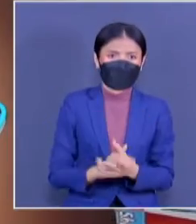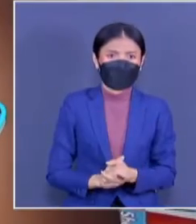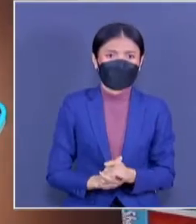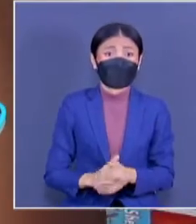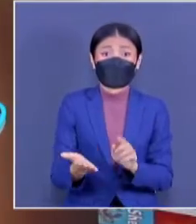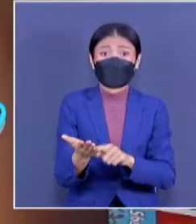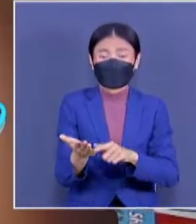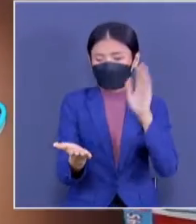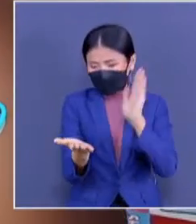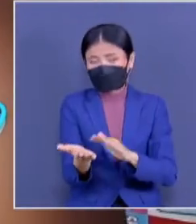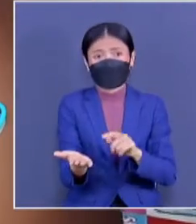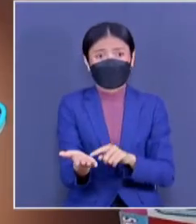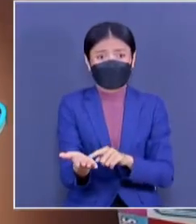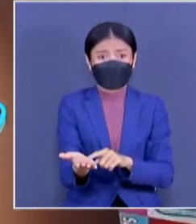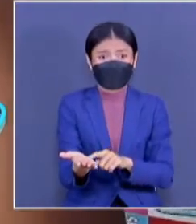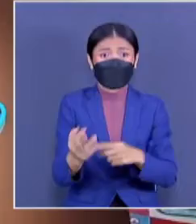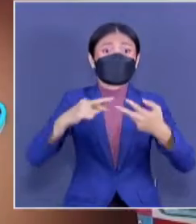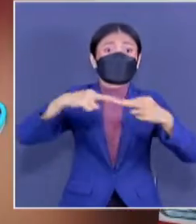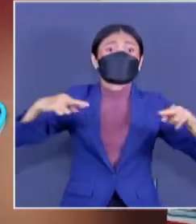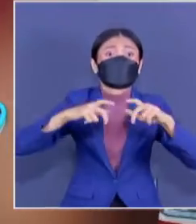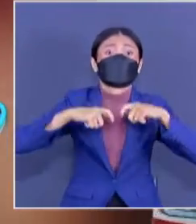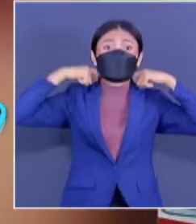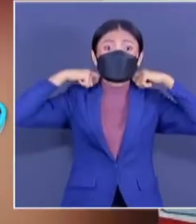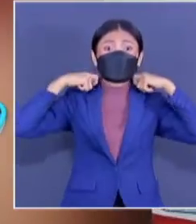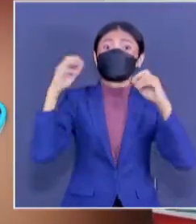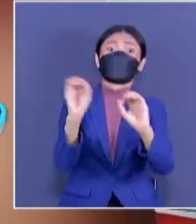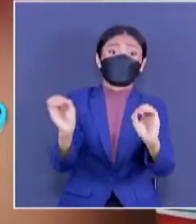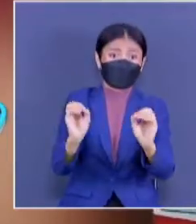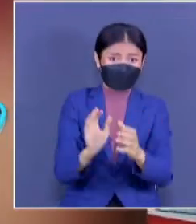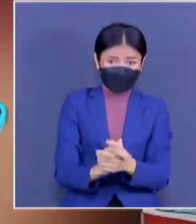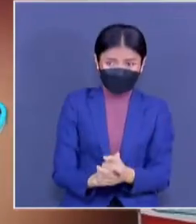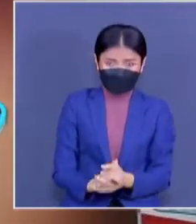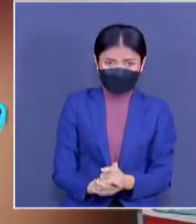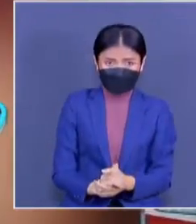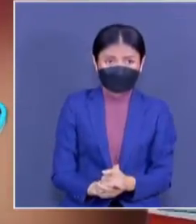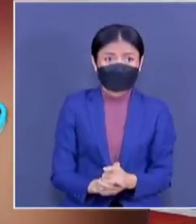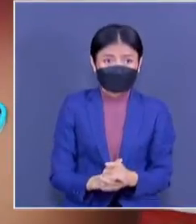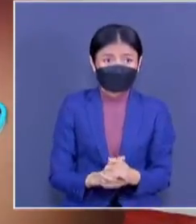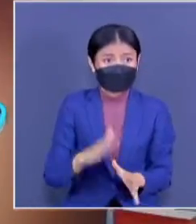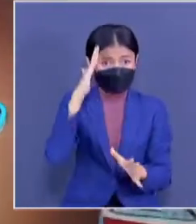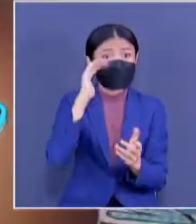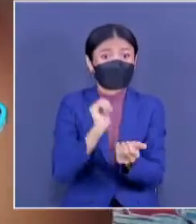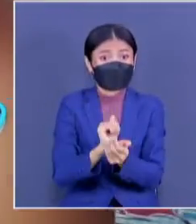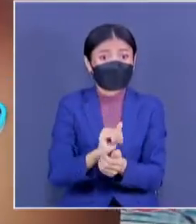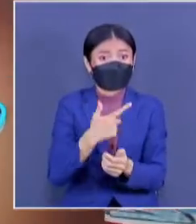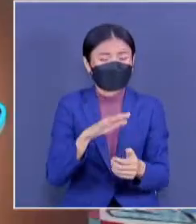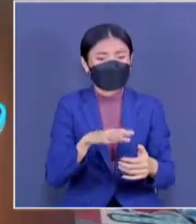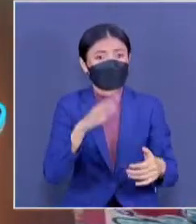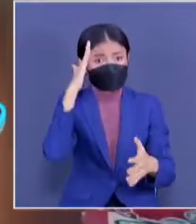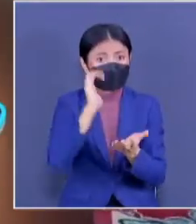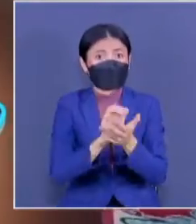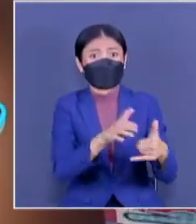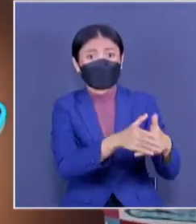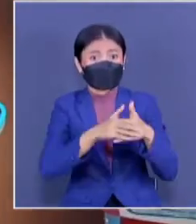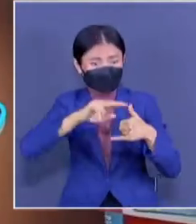ณมือค่ะอ้างว่าไม่เคยใช้เชือกเนี่ยรัดคอลูกเลยจากนั้นตำรวจก็นำตัวผู้เป็นแม่ไปตรวจสอบสารเสพติดในร่างก